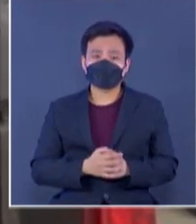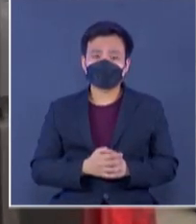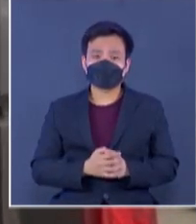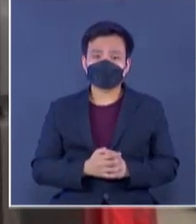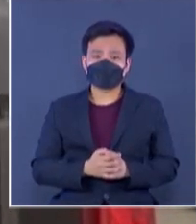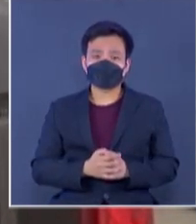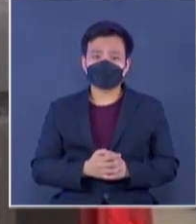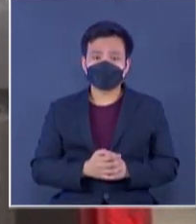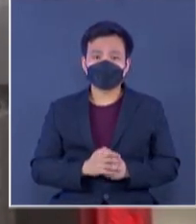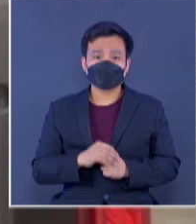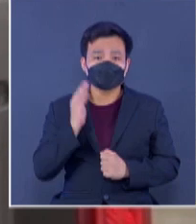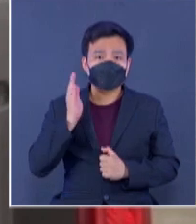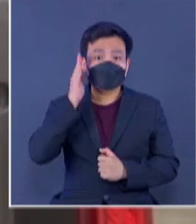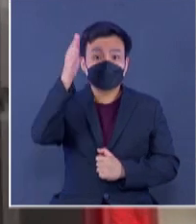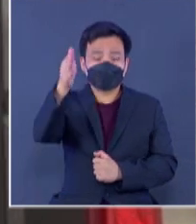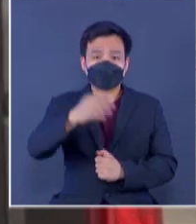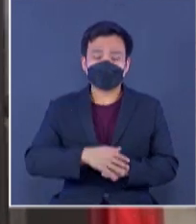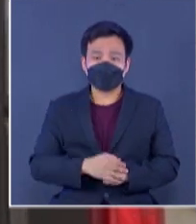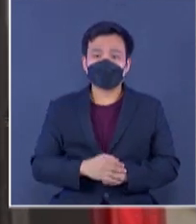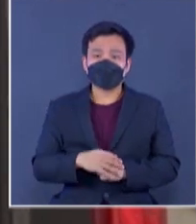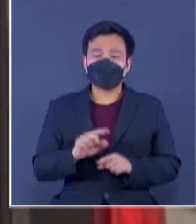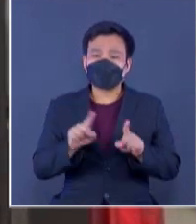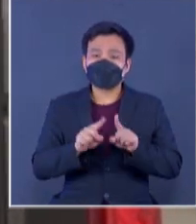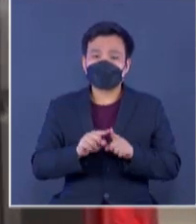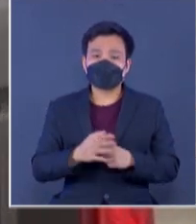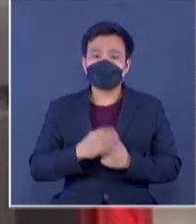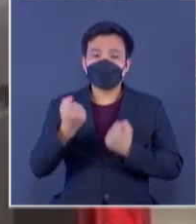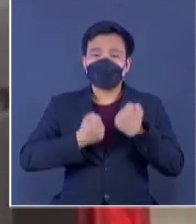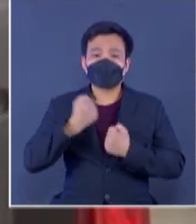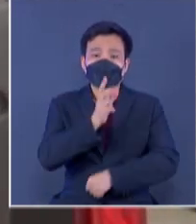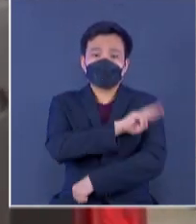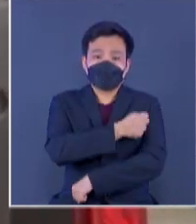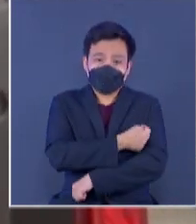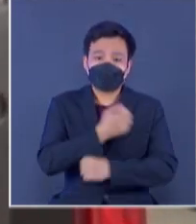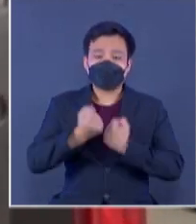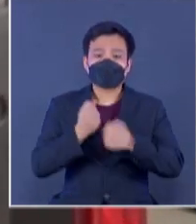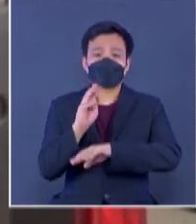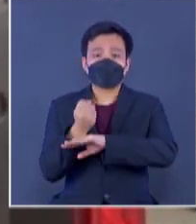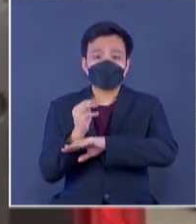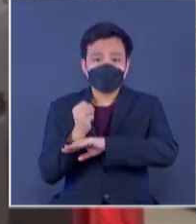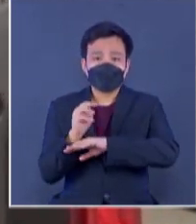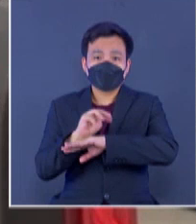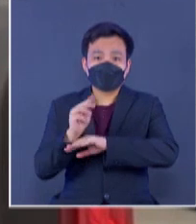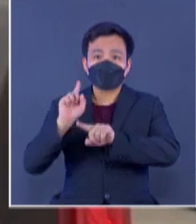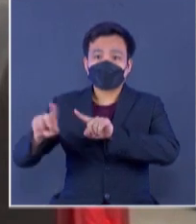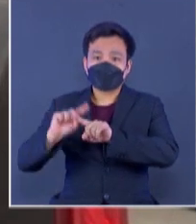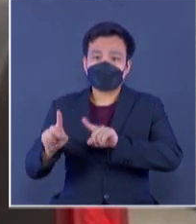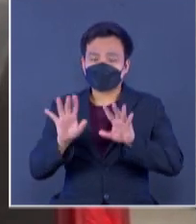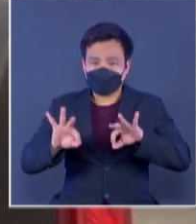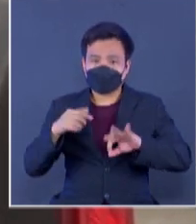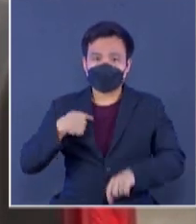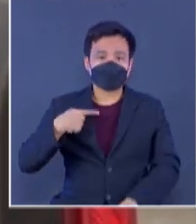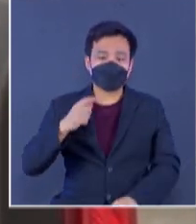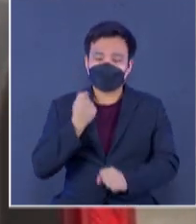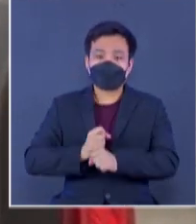หน ต่อไปในอนาคตเนี่ยรถพยาบาลของมูลนิธิทุกคันจะต้องเป็นรถพยาบาลความดันลบนะครับเพราะว่าตอนนี้ผู้ป่วยเนี่ยประม